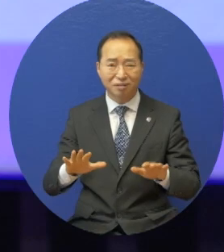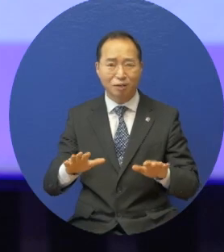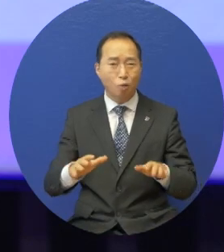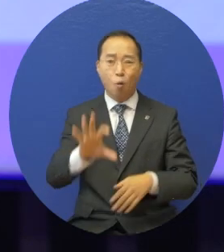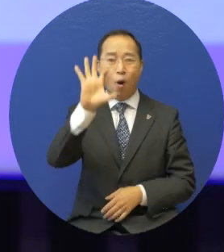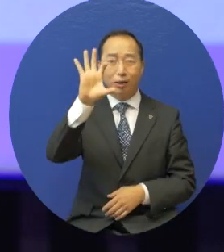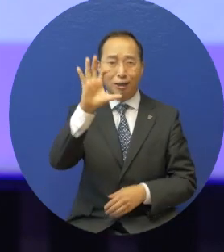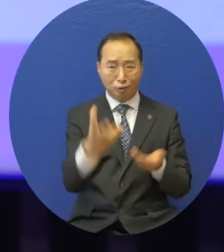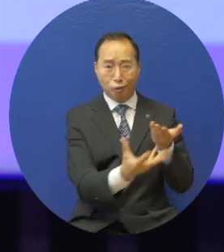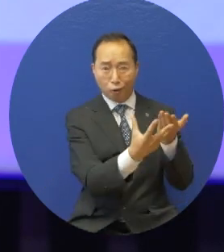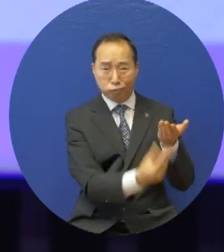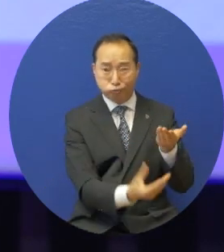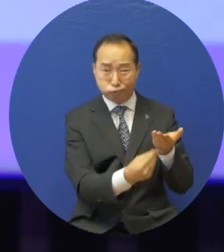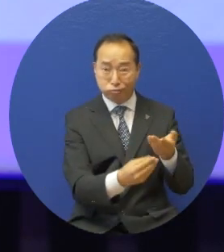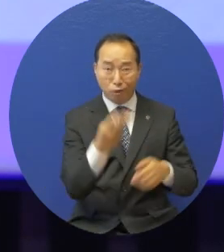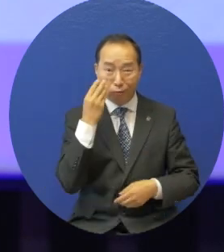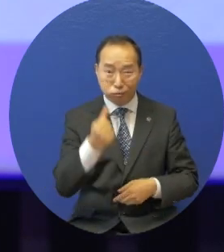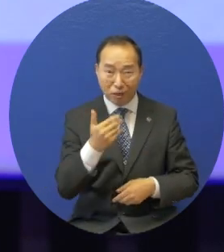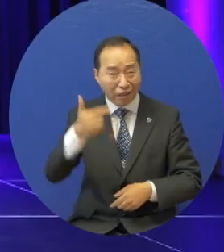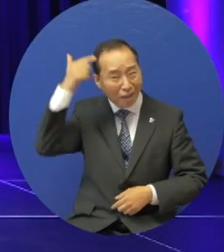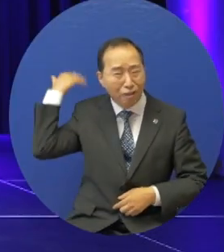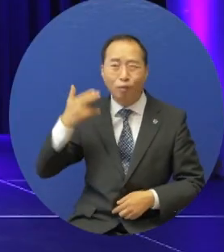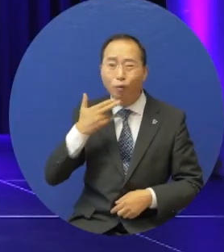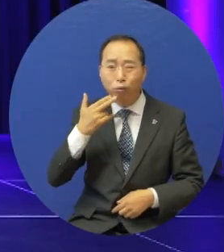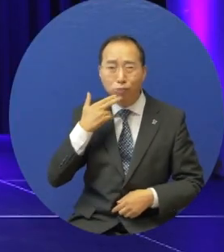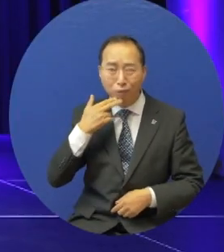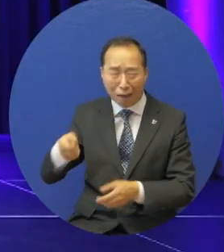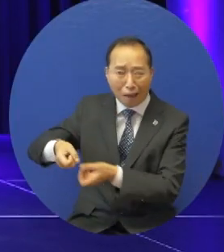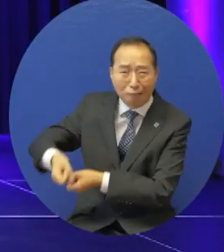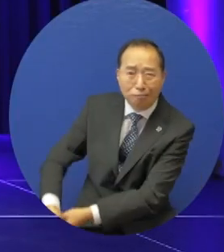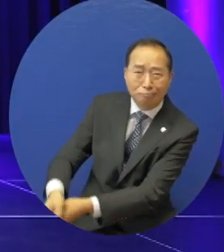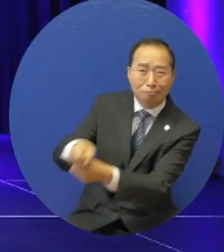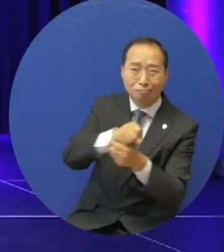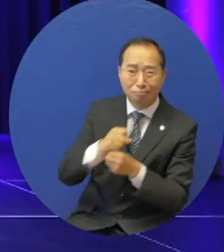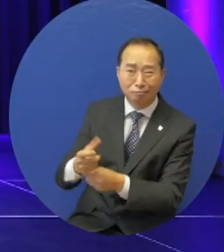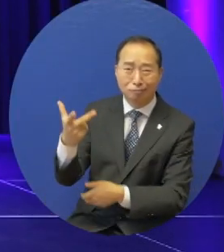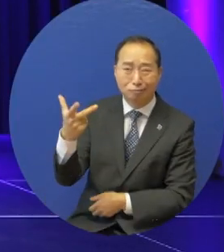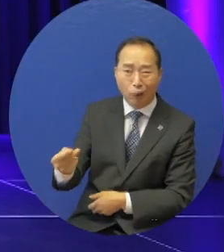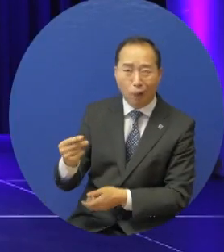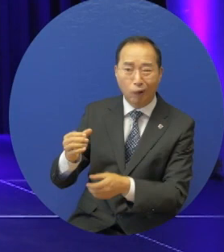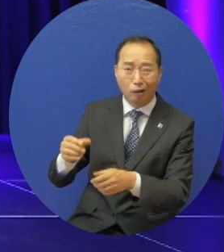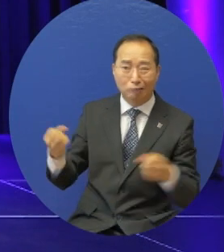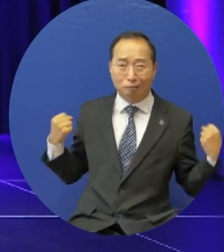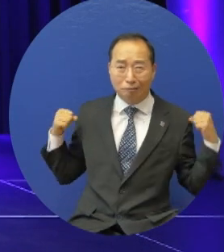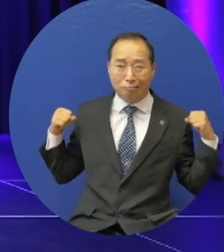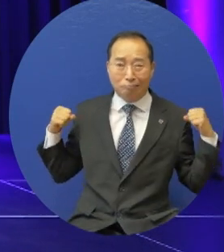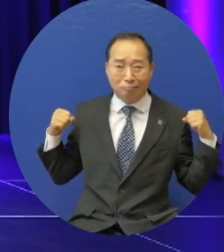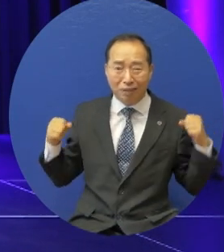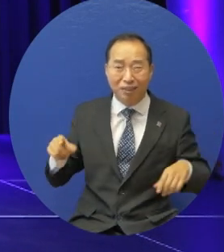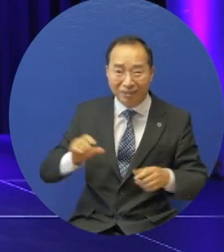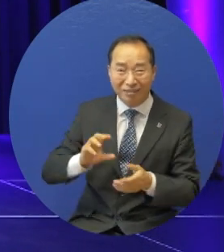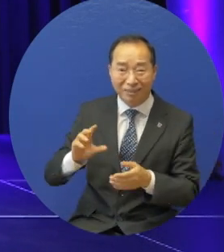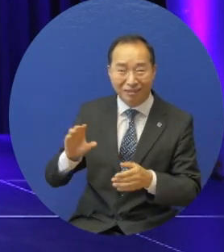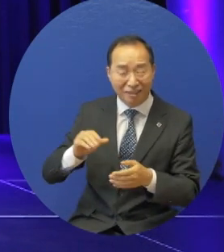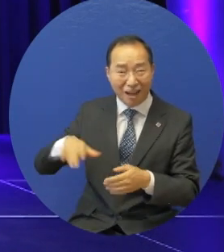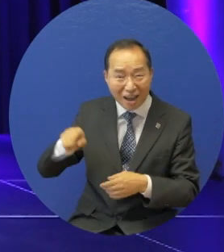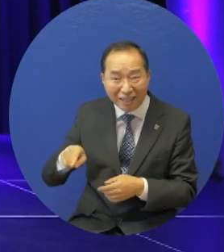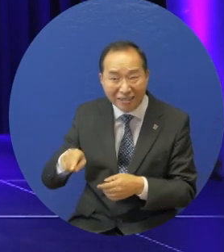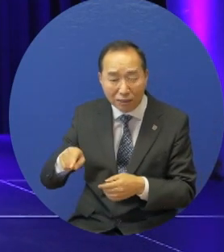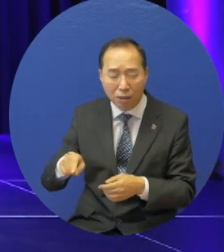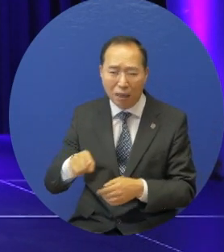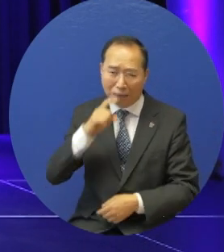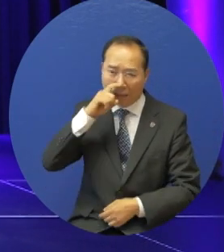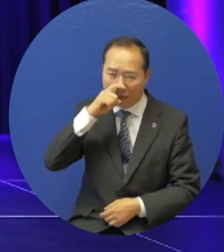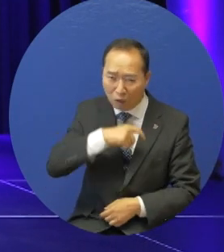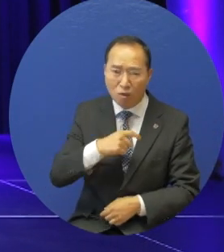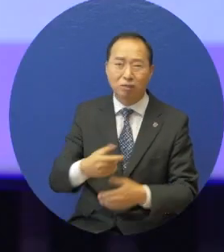직업은 굉장히 고된 직업입니다. 등등 이런 극한 직업은 굉장히 많이 널려 있고 지금 여러분들이 3D